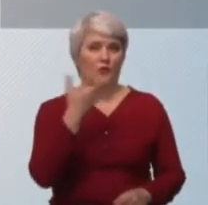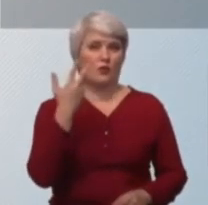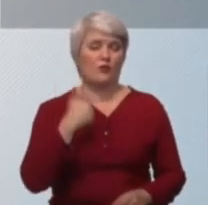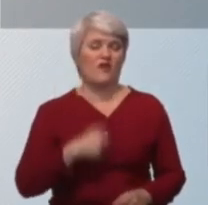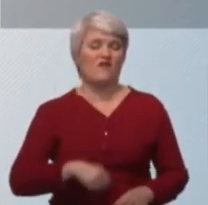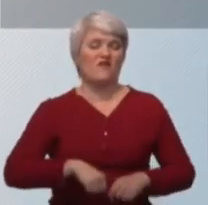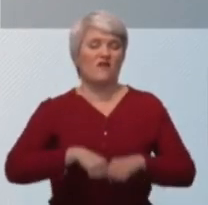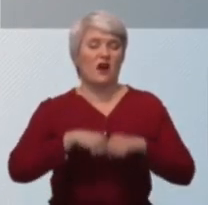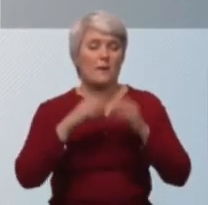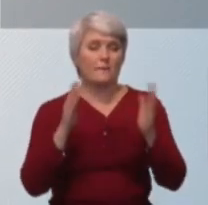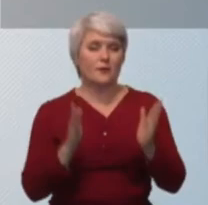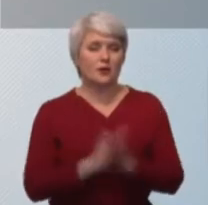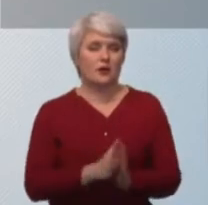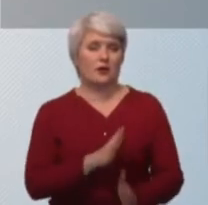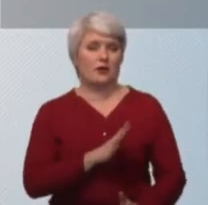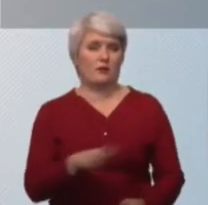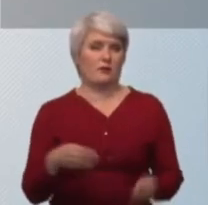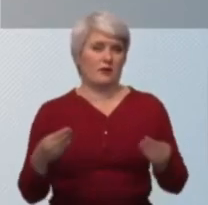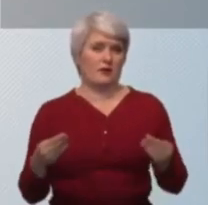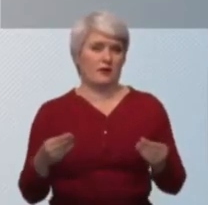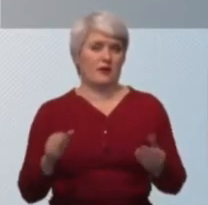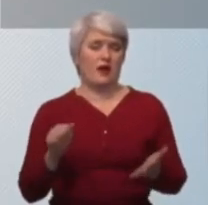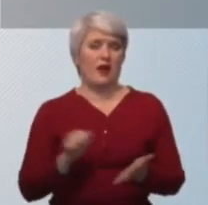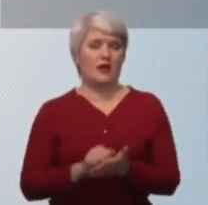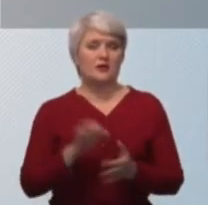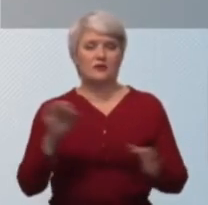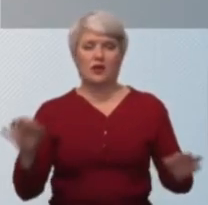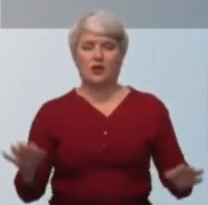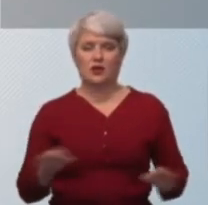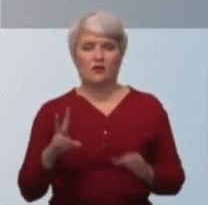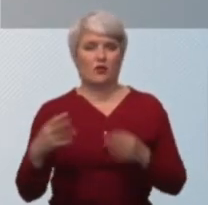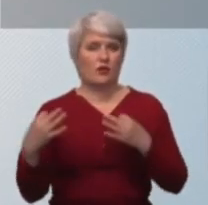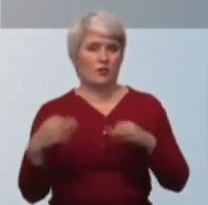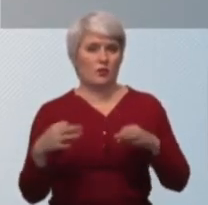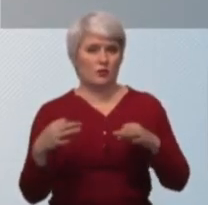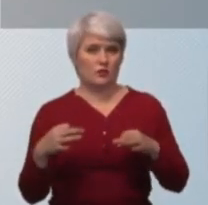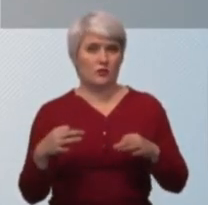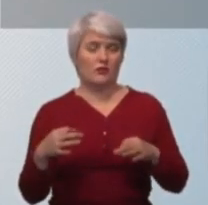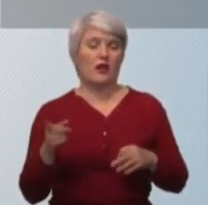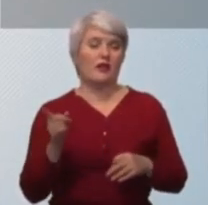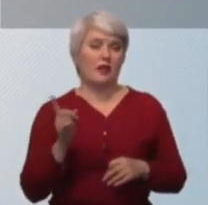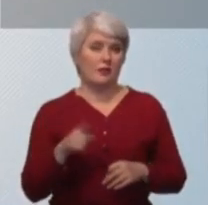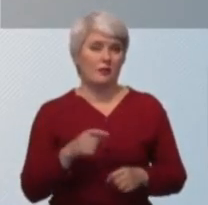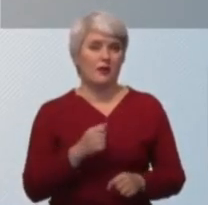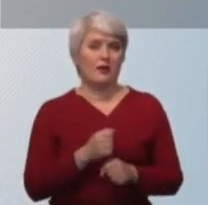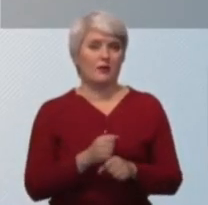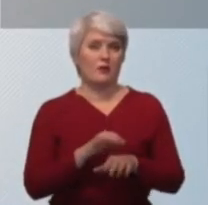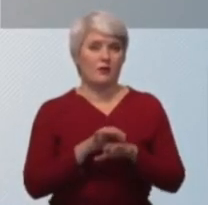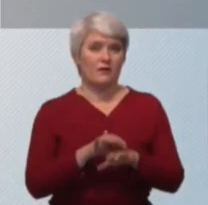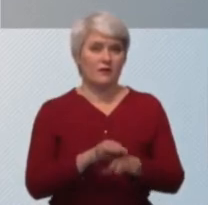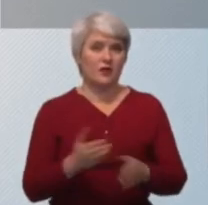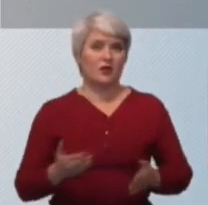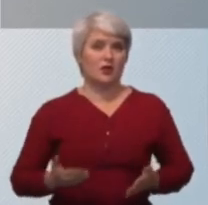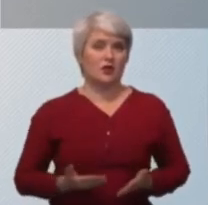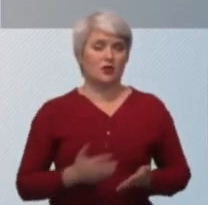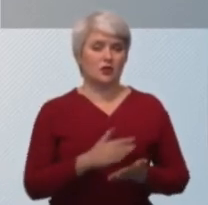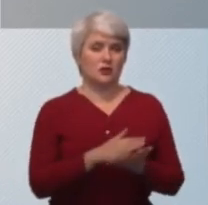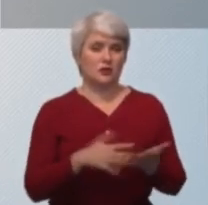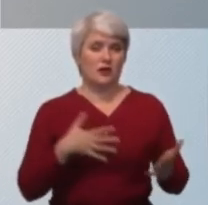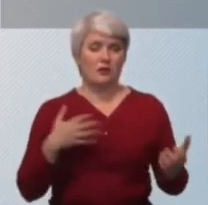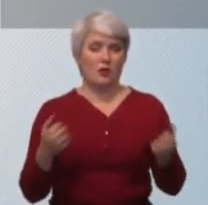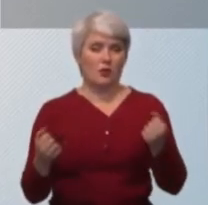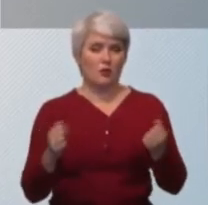взагалі не було грошей, взагалі казначейство нічого не пропускало, тим не менше, роботи велись, життя текла, ми